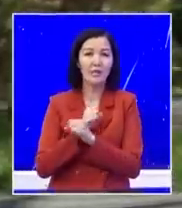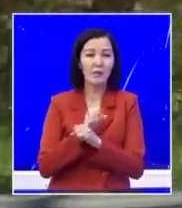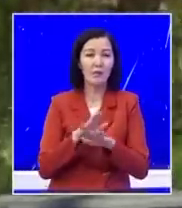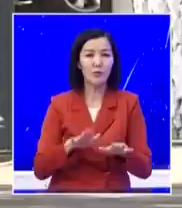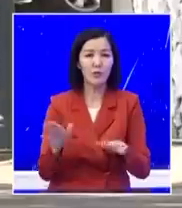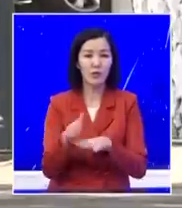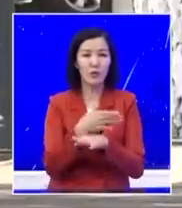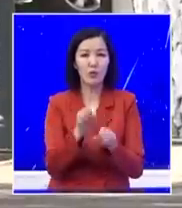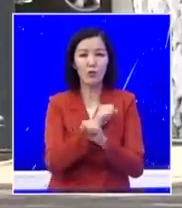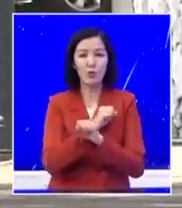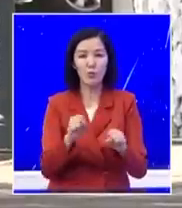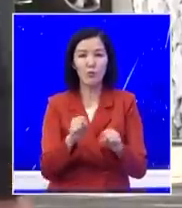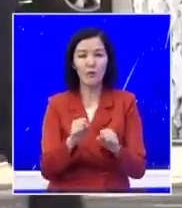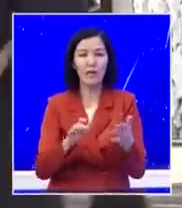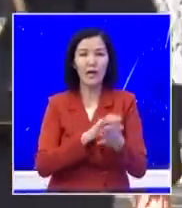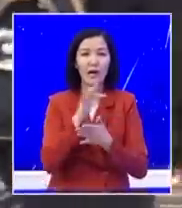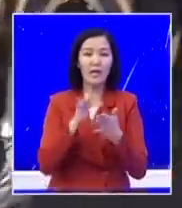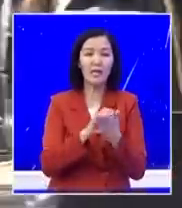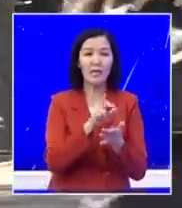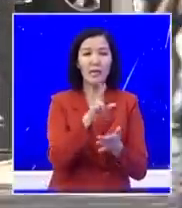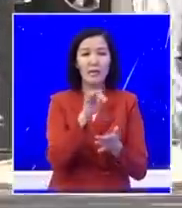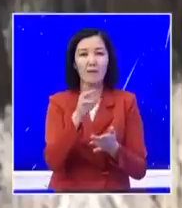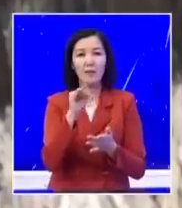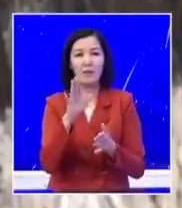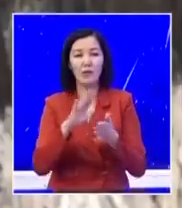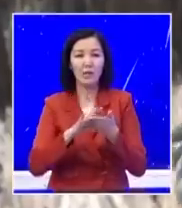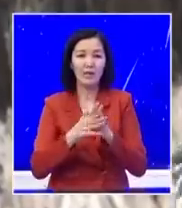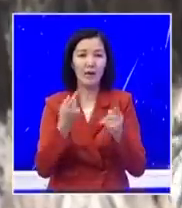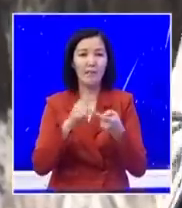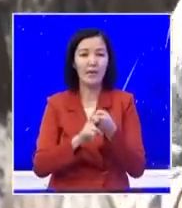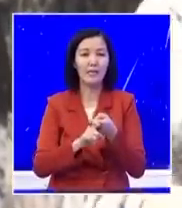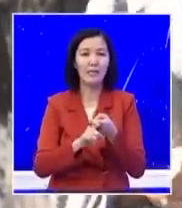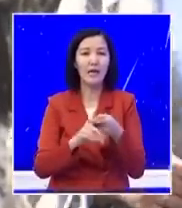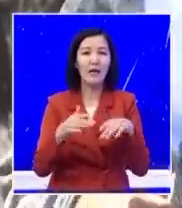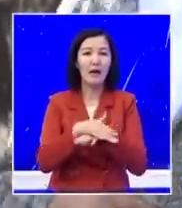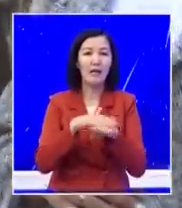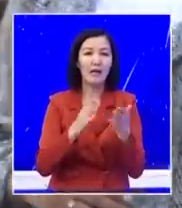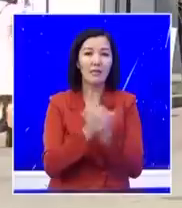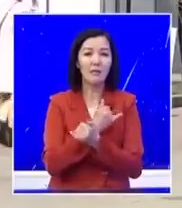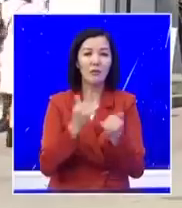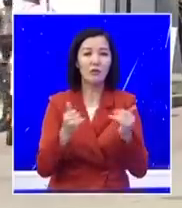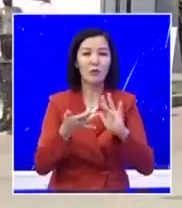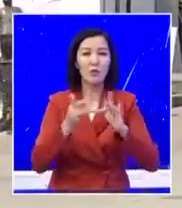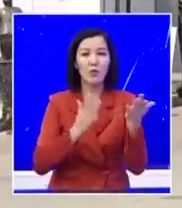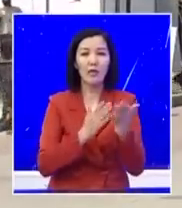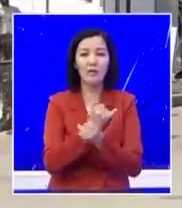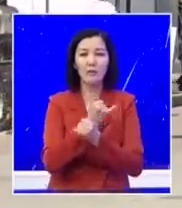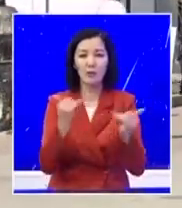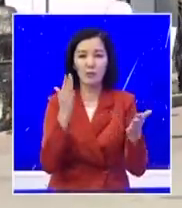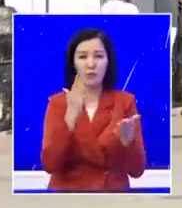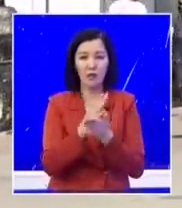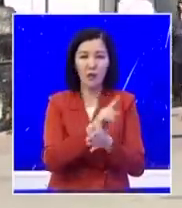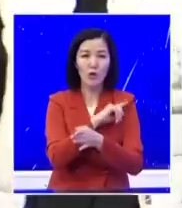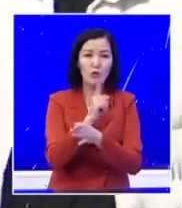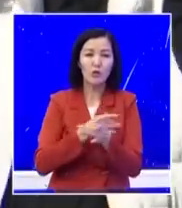орындарында серуендеуге болмайды. Айта кетейік, шаһардағы эпидемиологиялық жағдайға байланысты халыққа қызмет көрсету орталығы онлайн